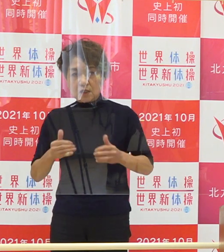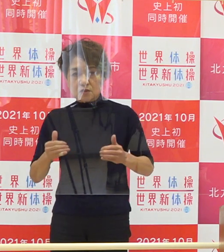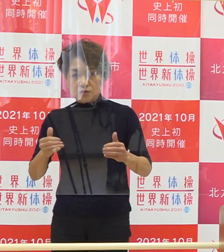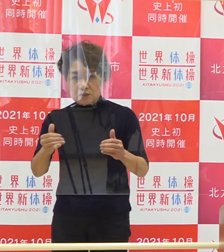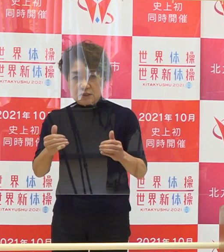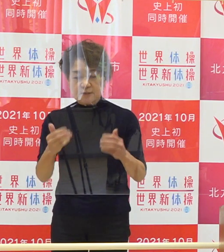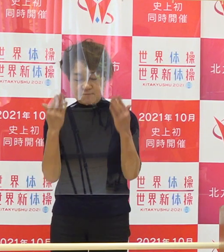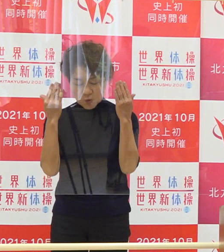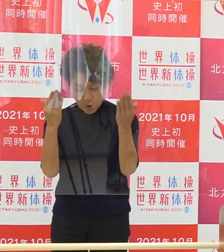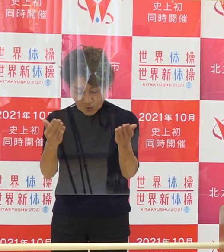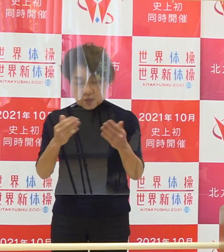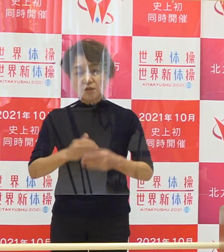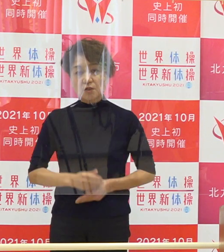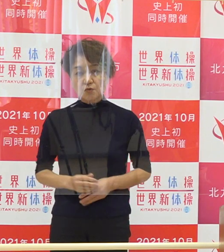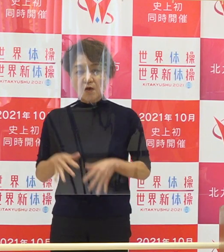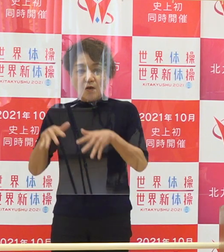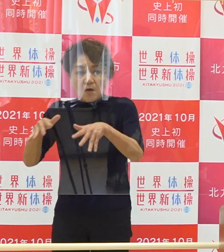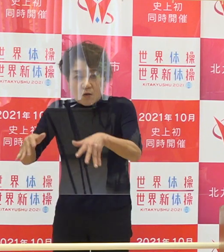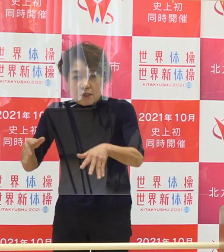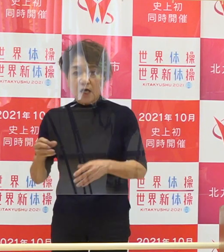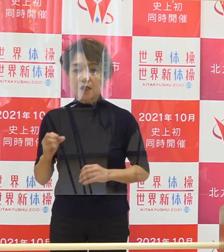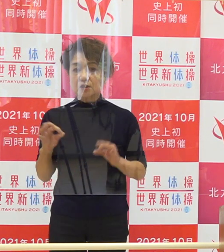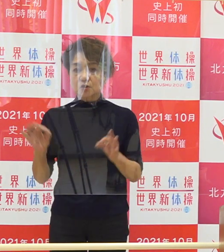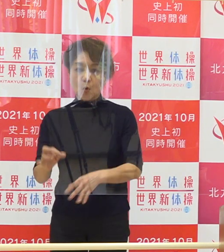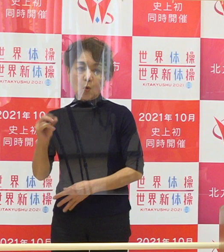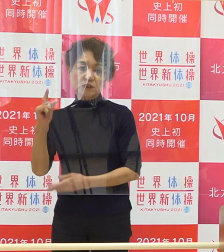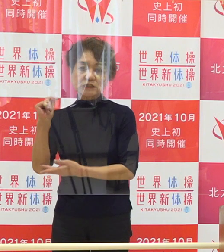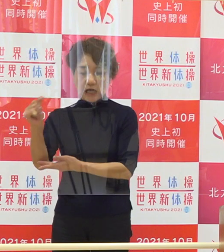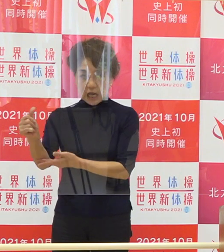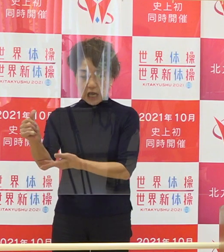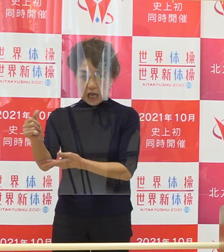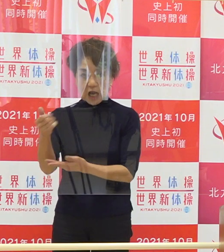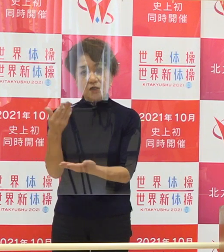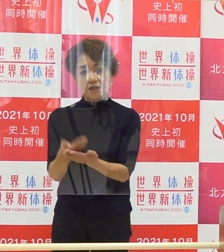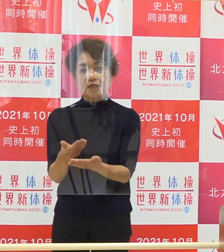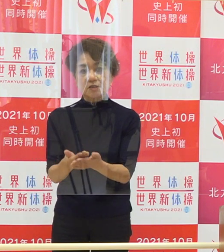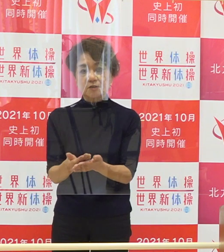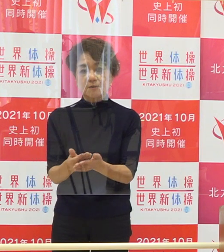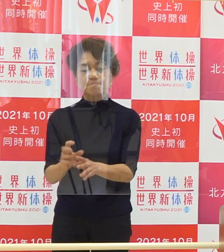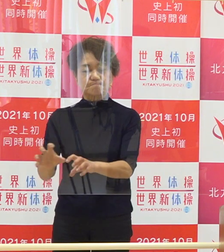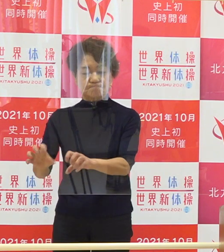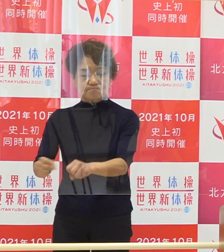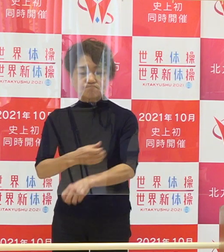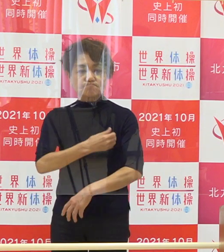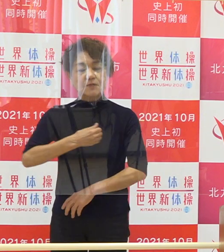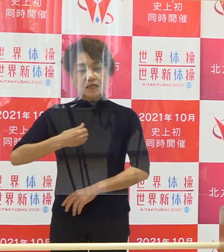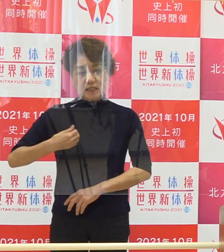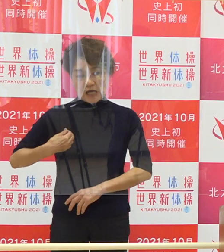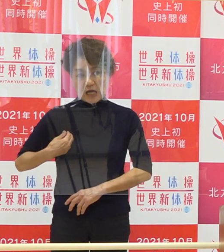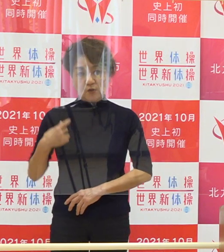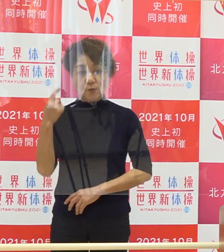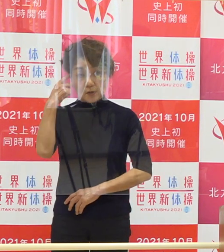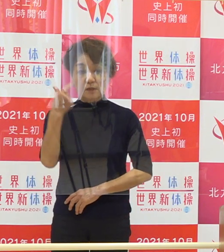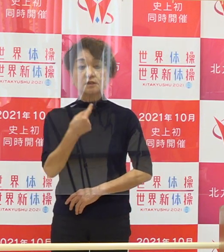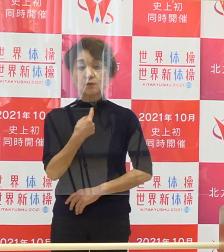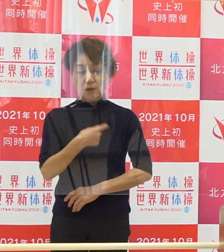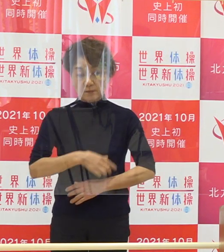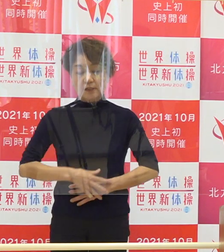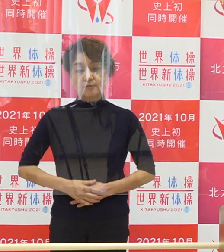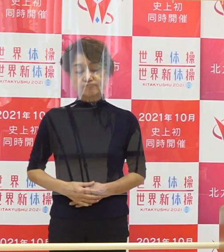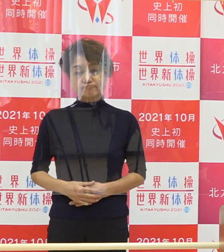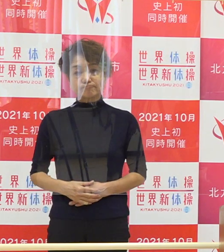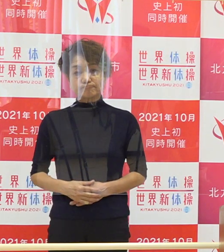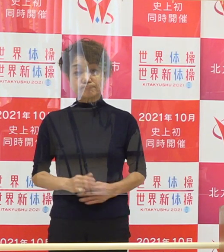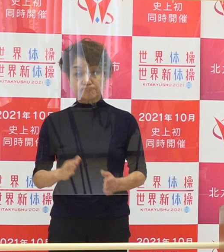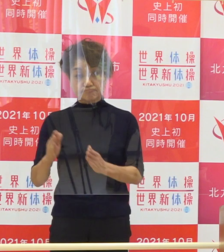という機関投資家の強いニーズをしっかりと捉えることができた確かな手応えを感じております。一